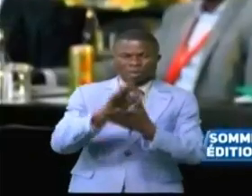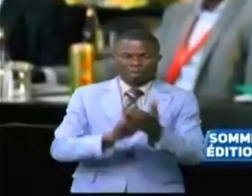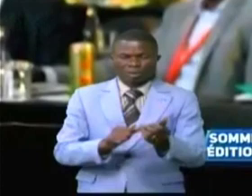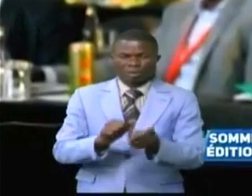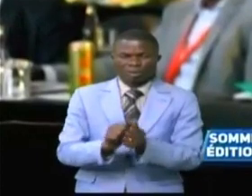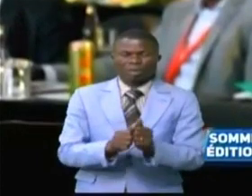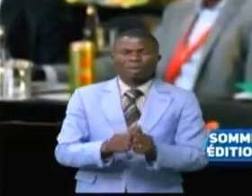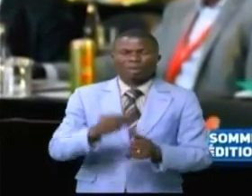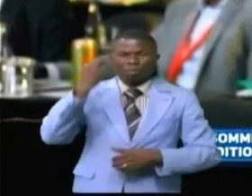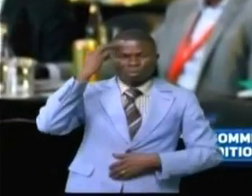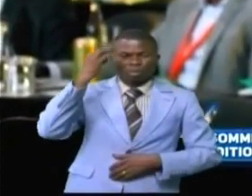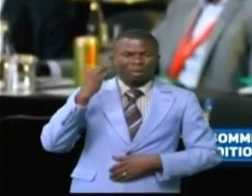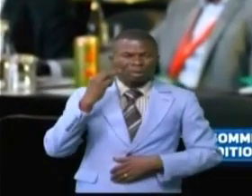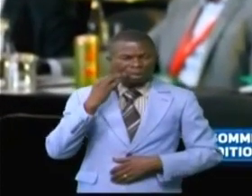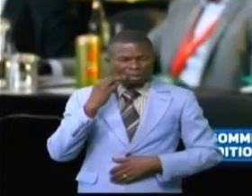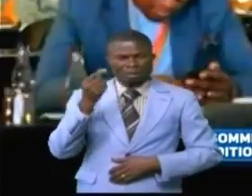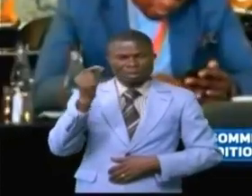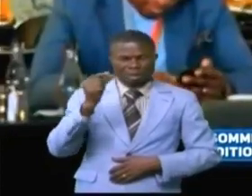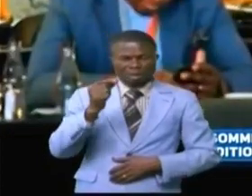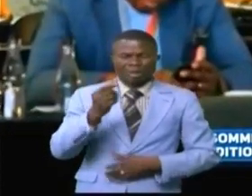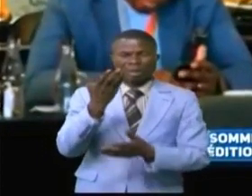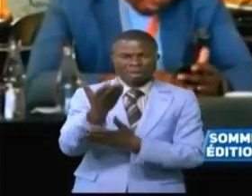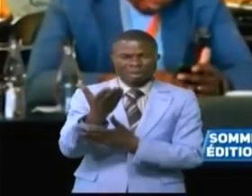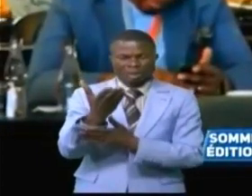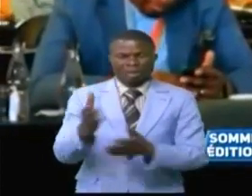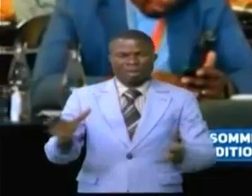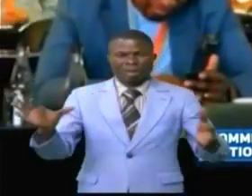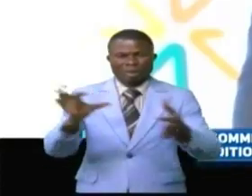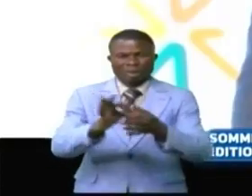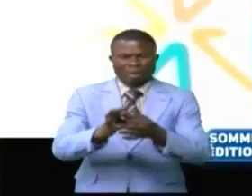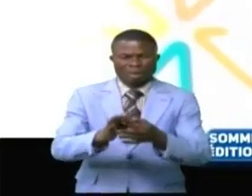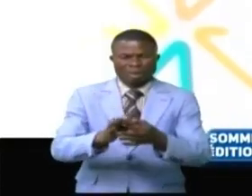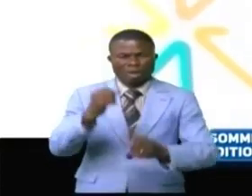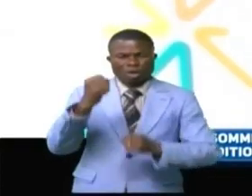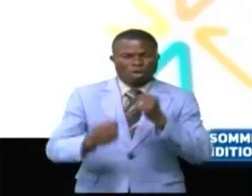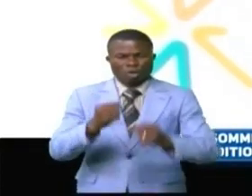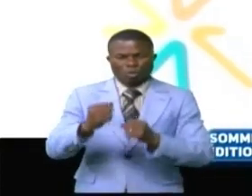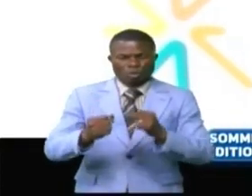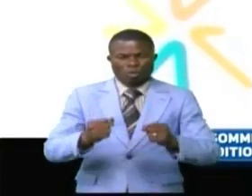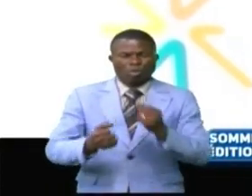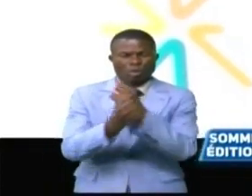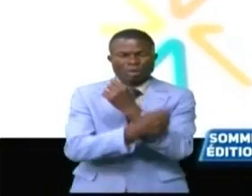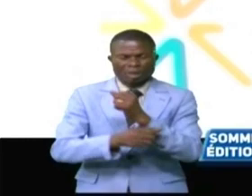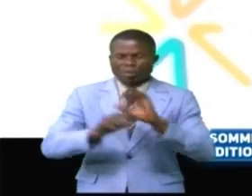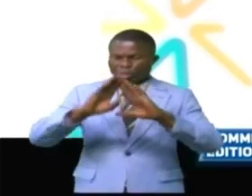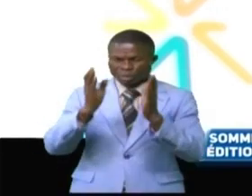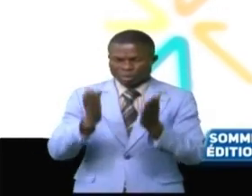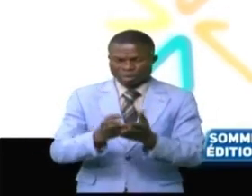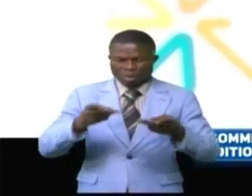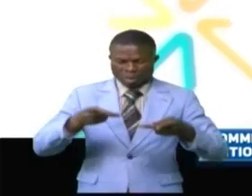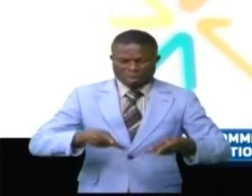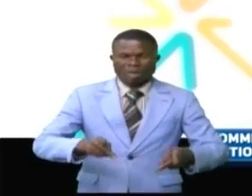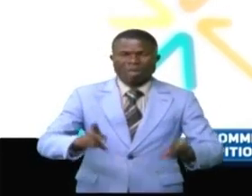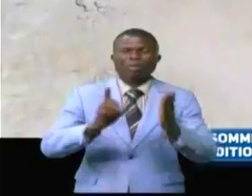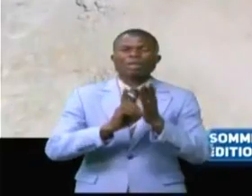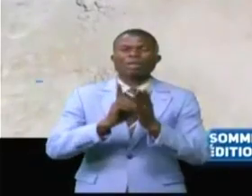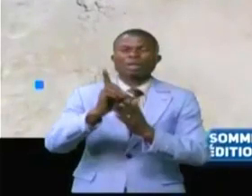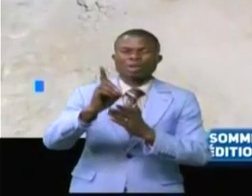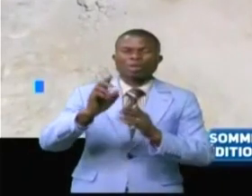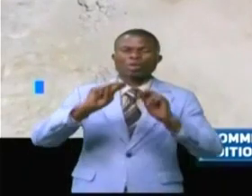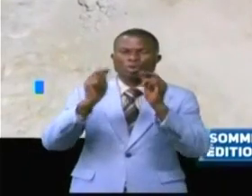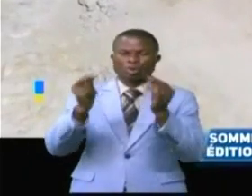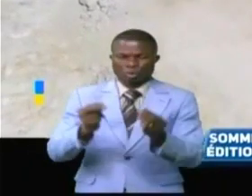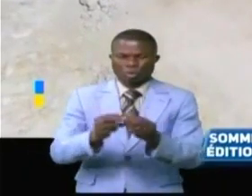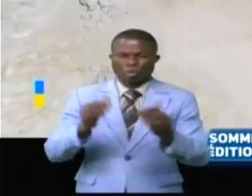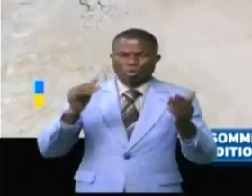Godard Motemona a plaidé pour la mise en commun des efforts entre pays africains afin de permettre à ces derniers d'agir en groupe face à